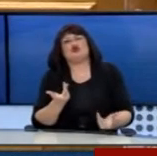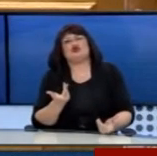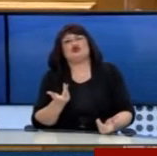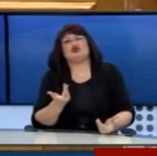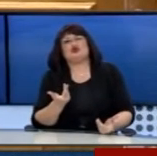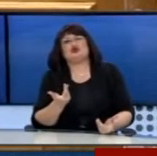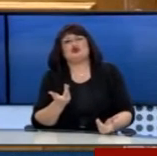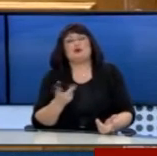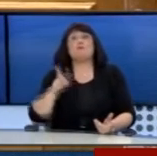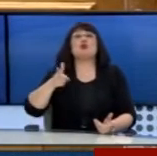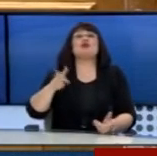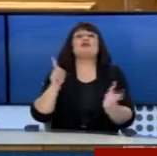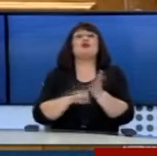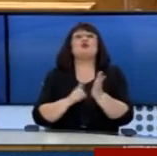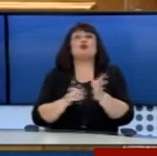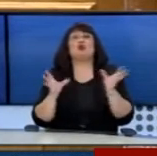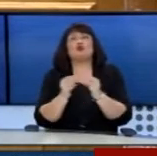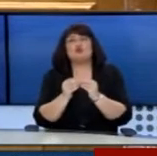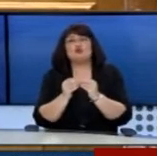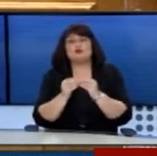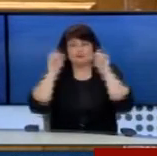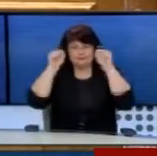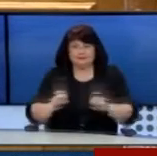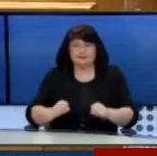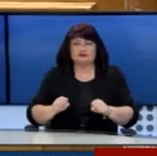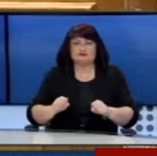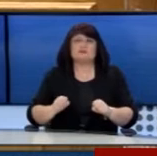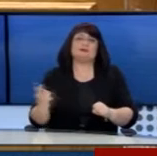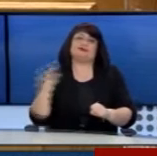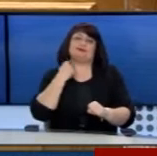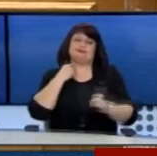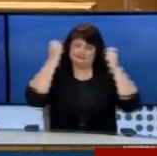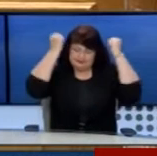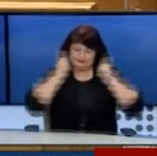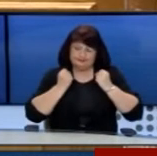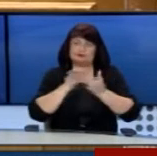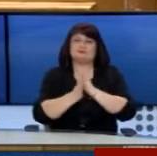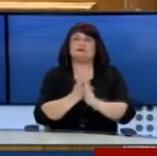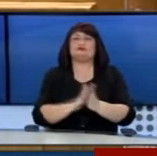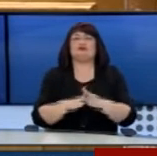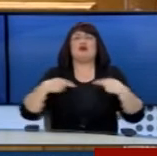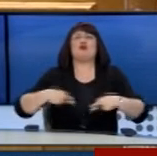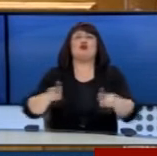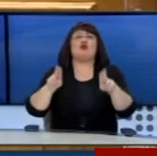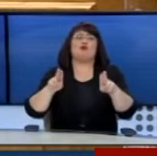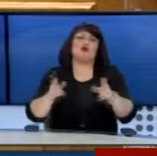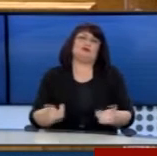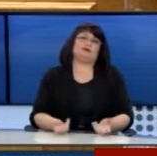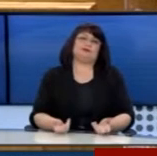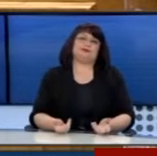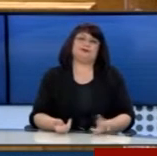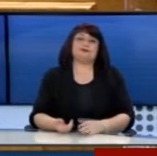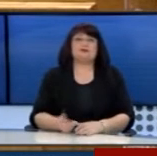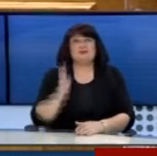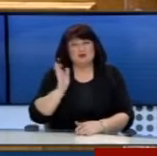ότι με το πτωχευτικό νόμο σας πολλοί από αυτούς θα χάσουν τα πάντα και μπορεί να βρεθούν στους πέντε δρόμους?